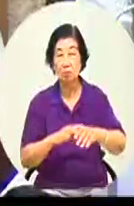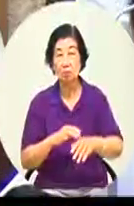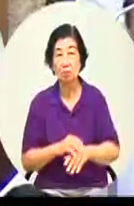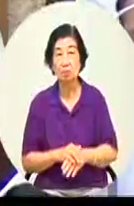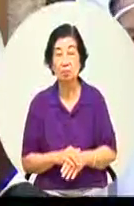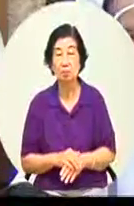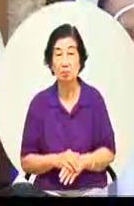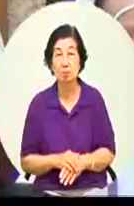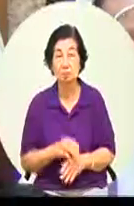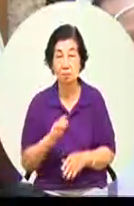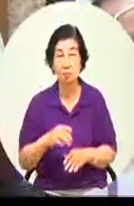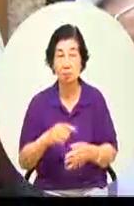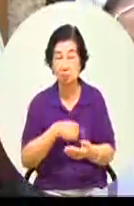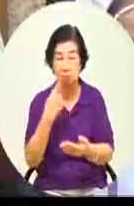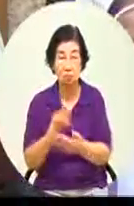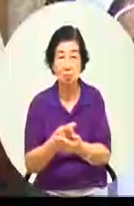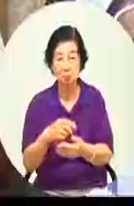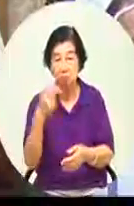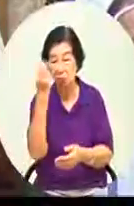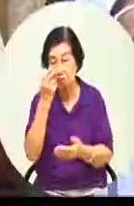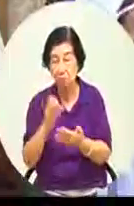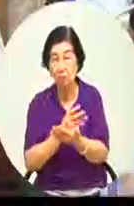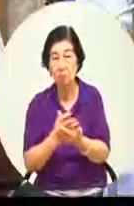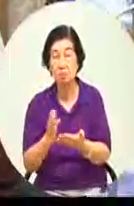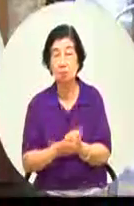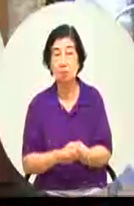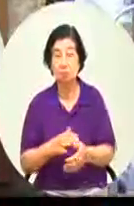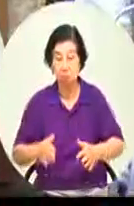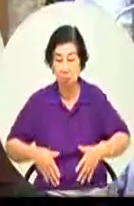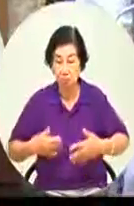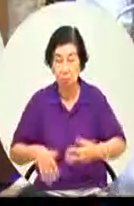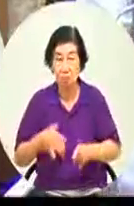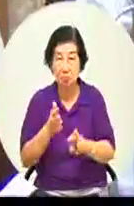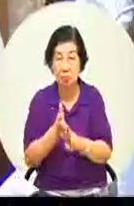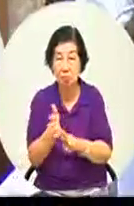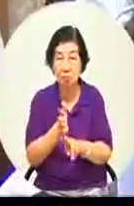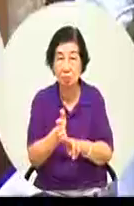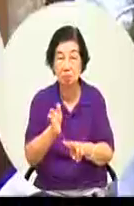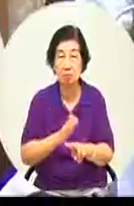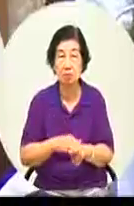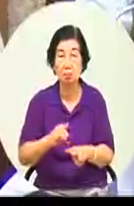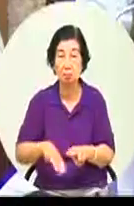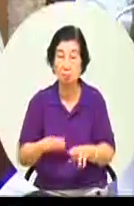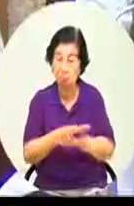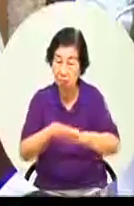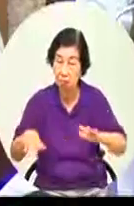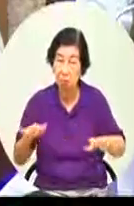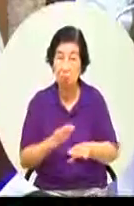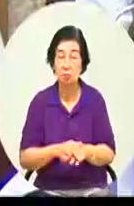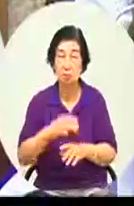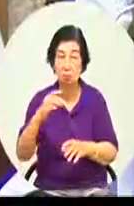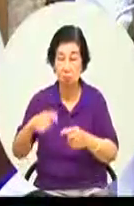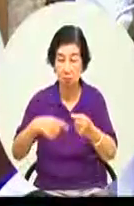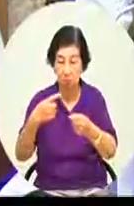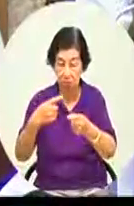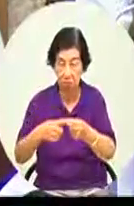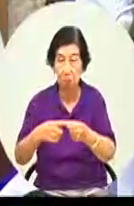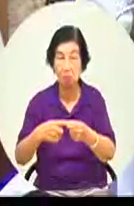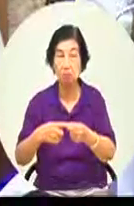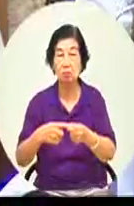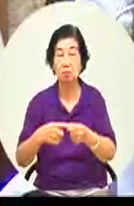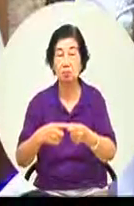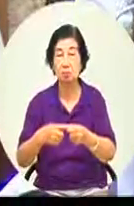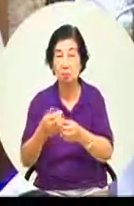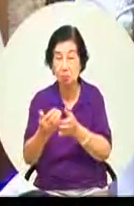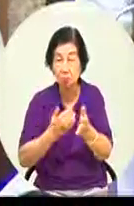整体性的评估，啊，另外就是讲轻轨其实安全性我们。一年早一年来底来吼，其实